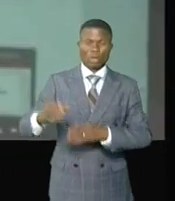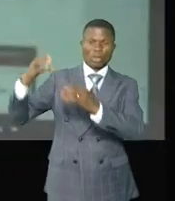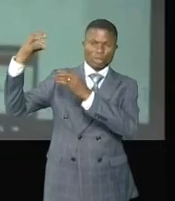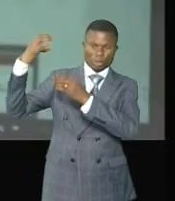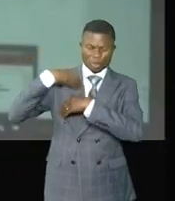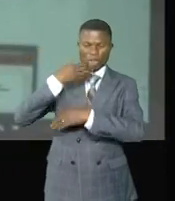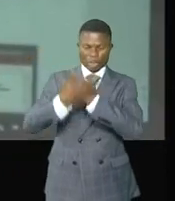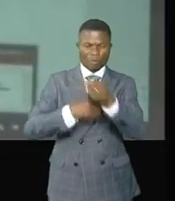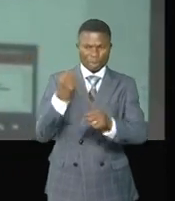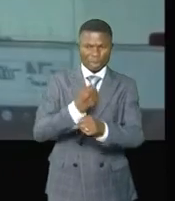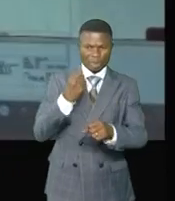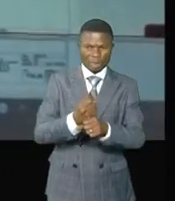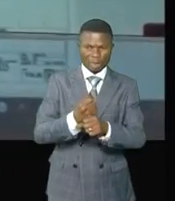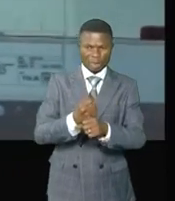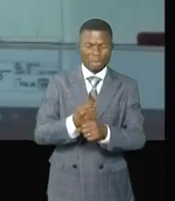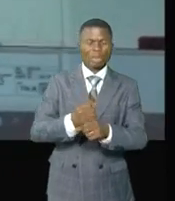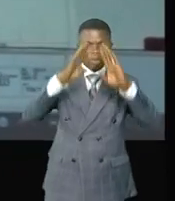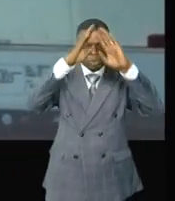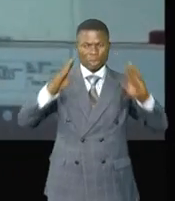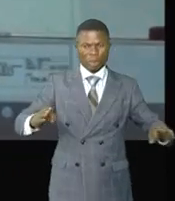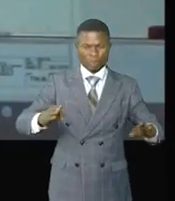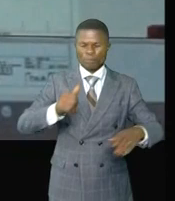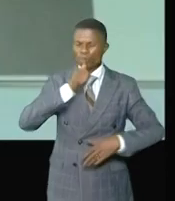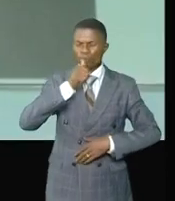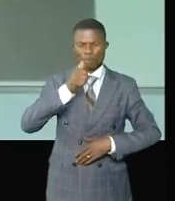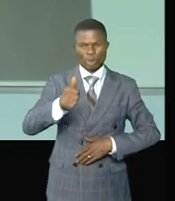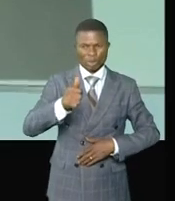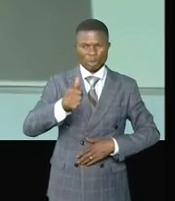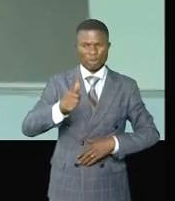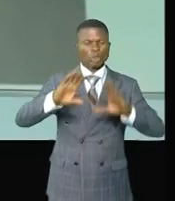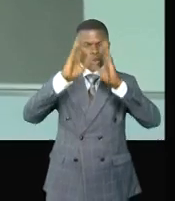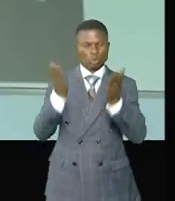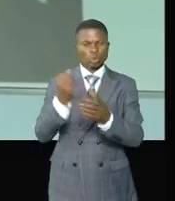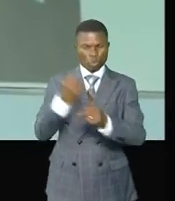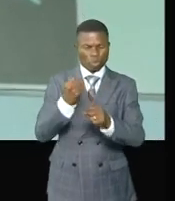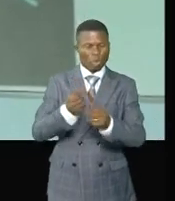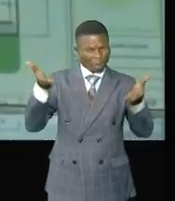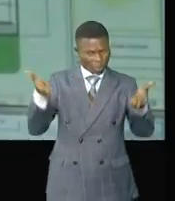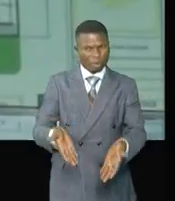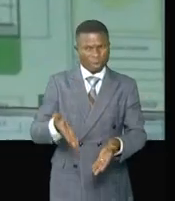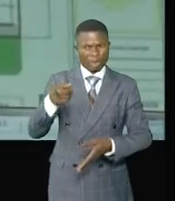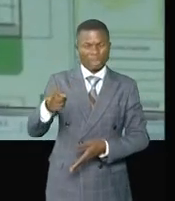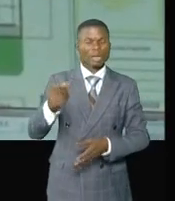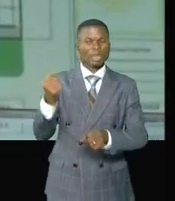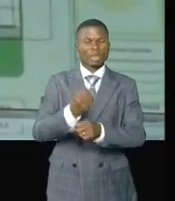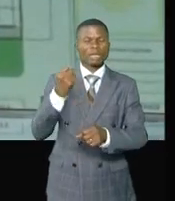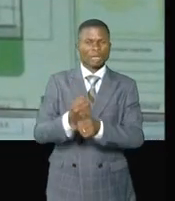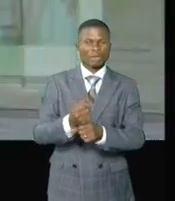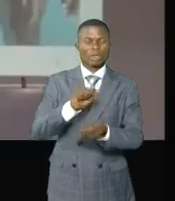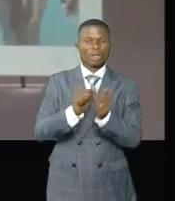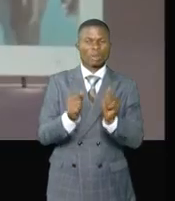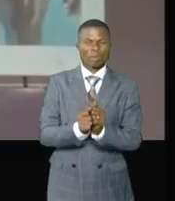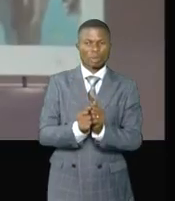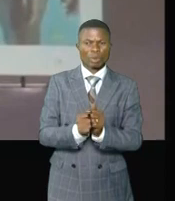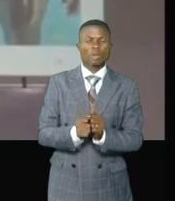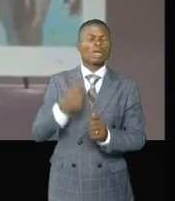l'exécution des travaux d'érection de ces bâtiments ultramodernes où tous les services réussiront à réduire sensiblement les taux de grands